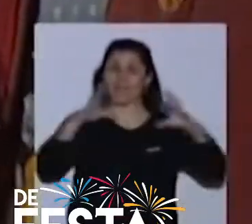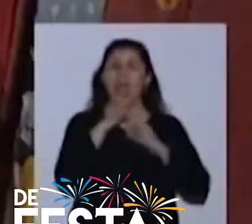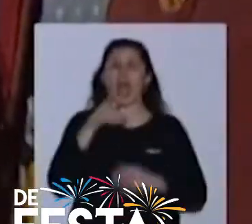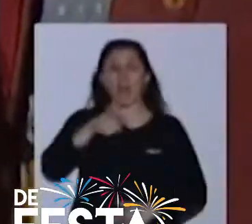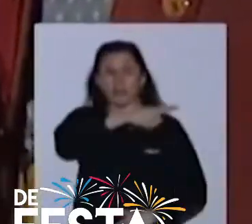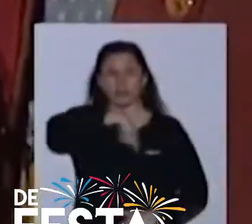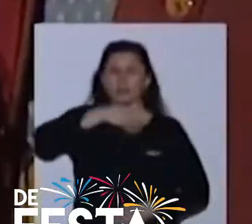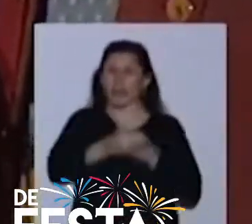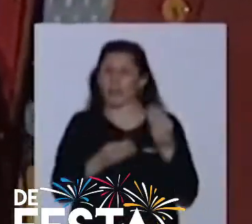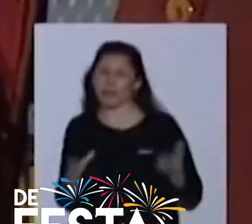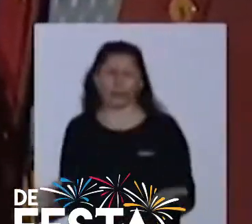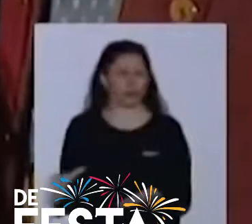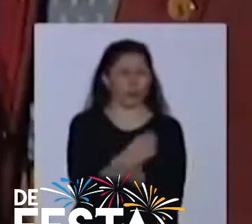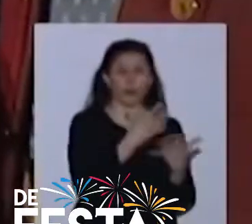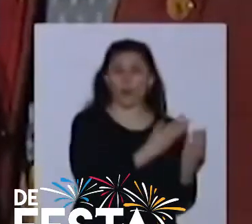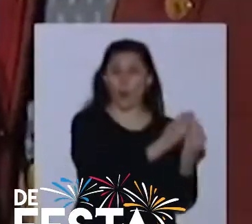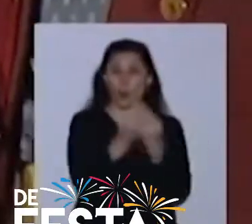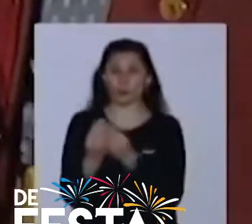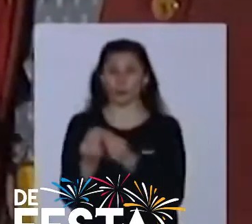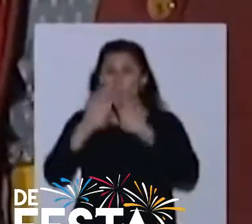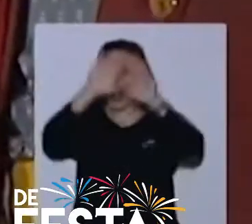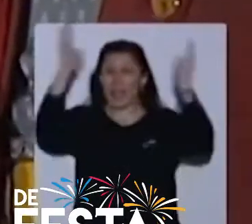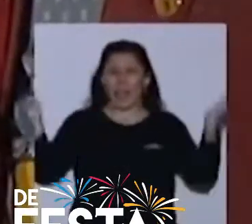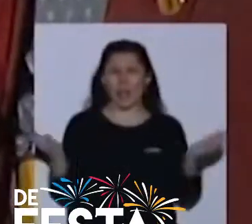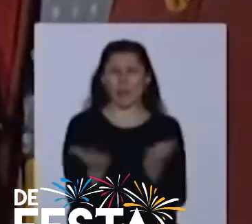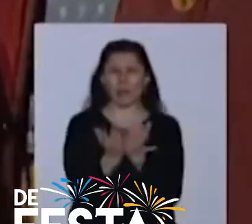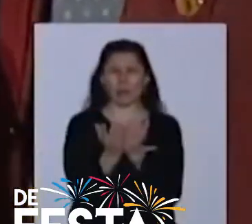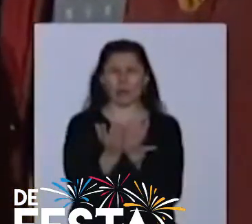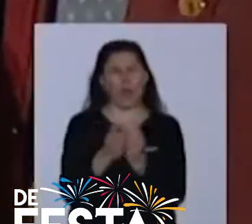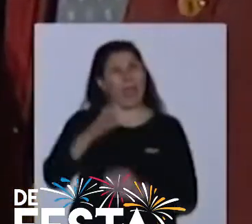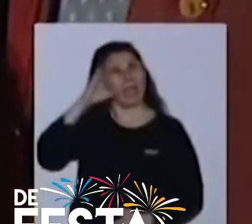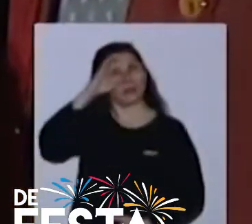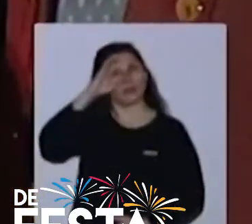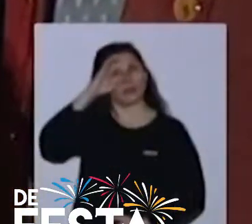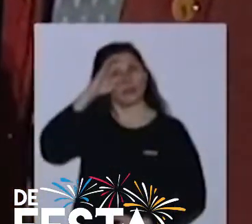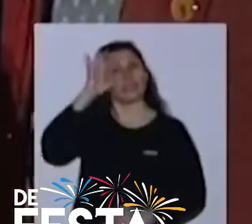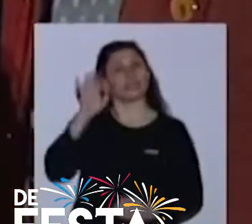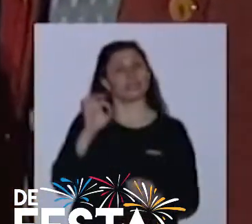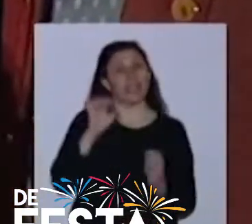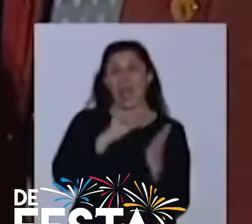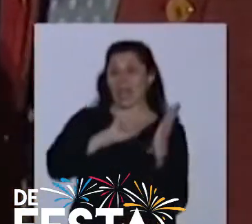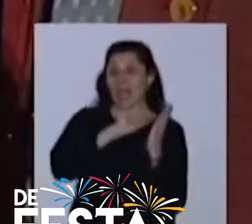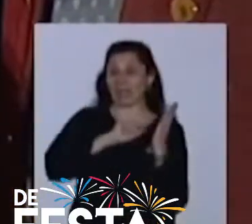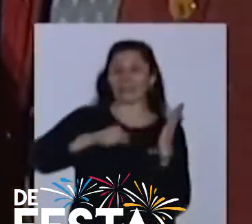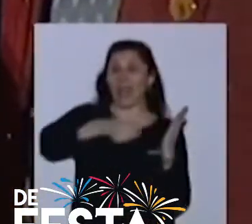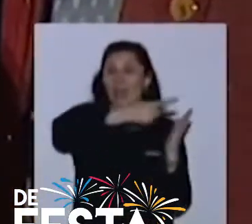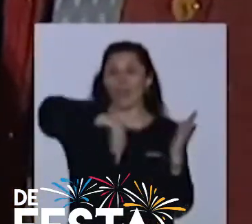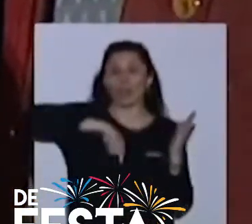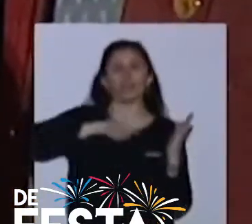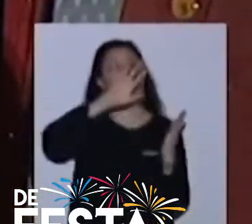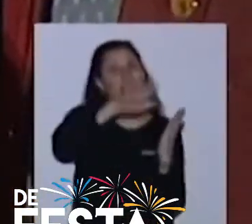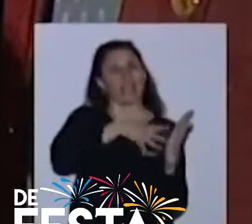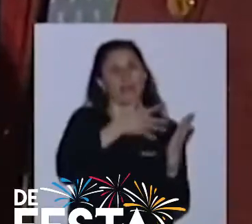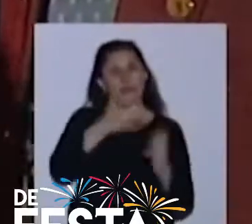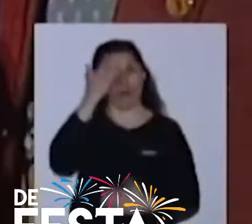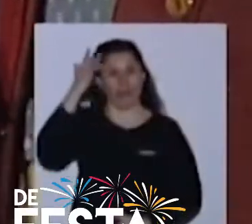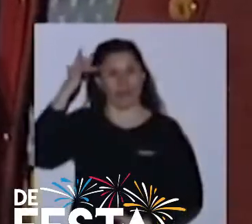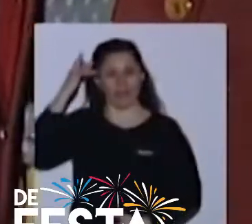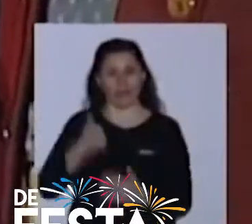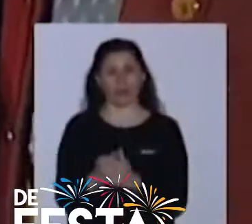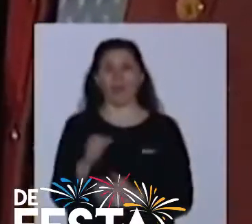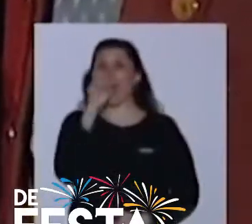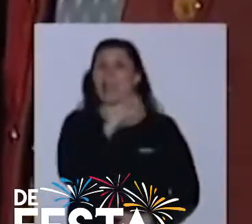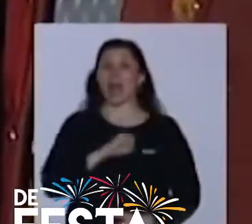Anem a fer tots junts que el món sencer escolte la lletra del nostre himne faller,